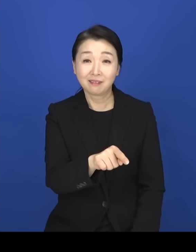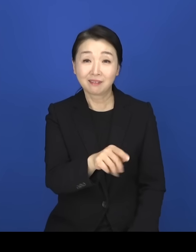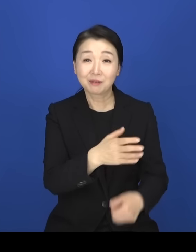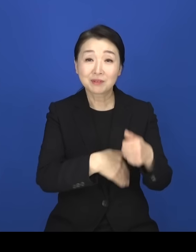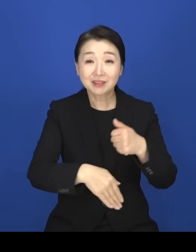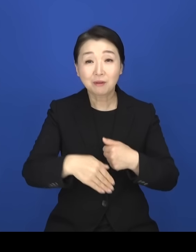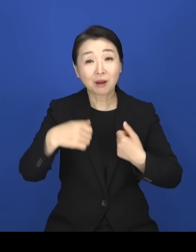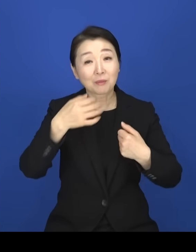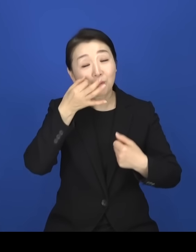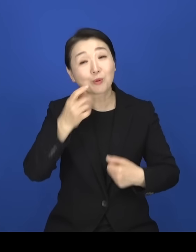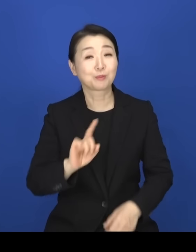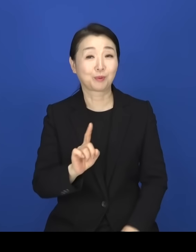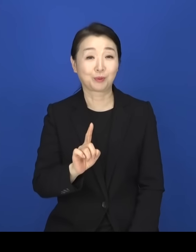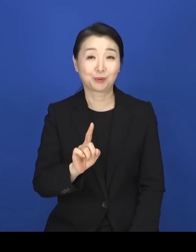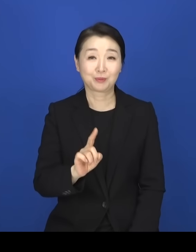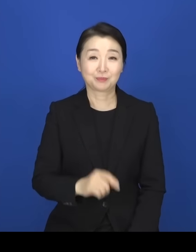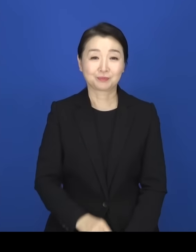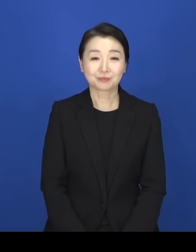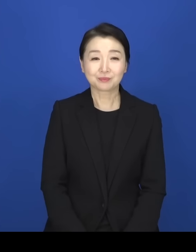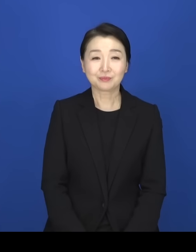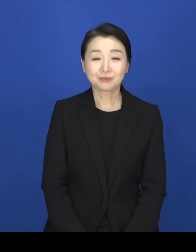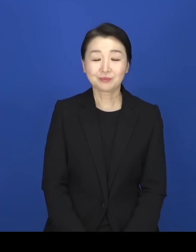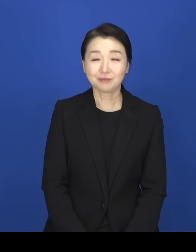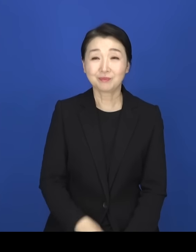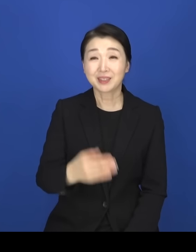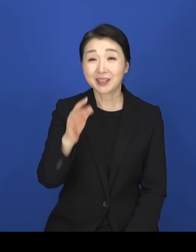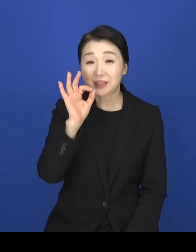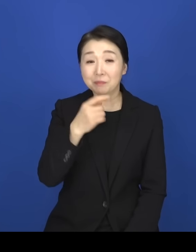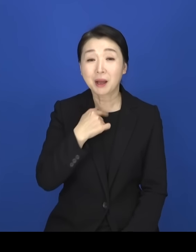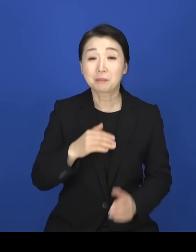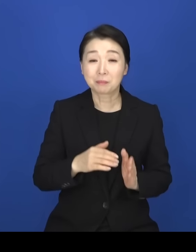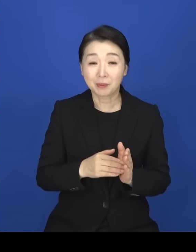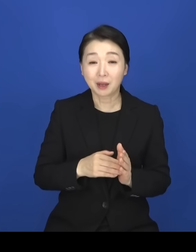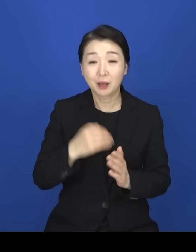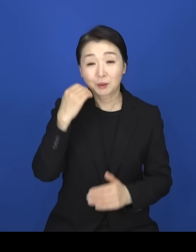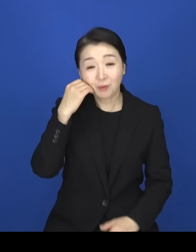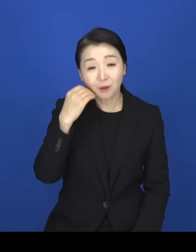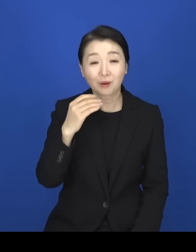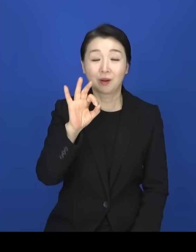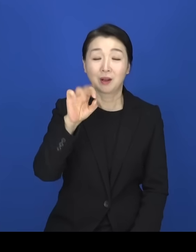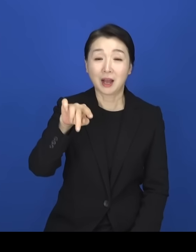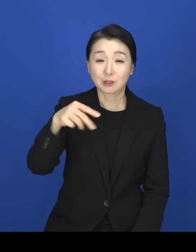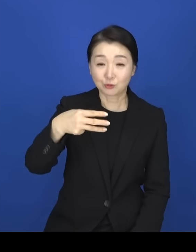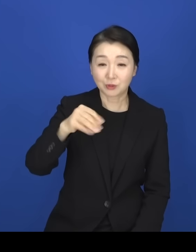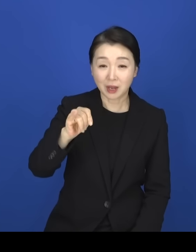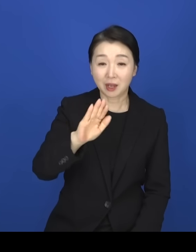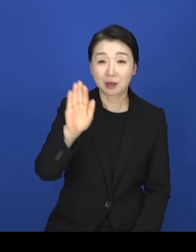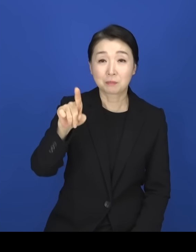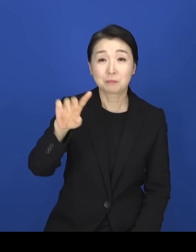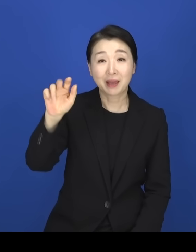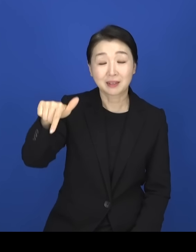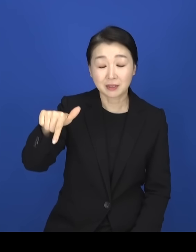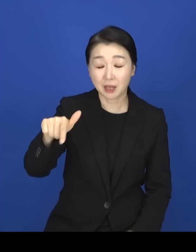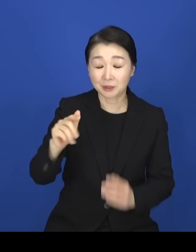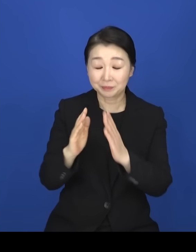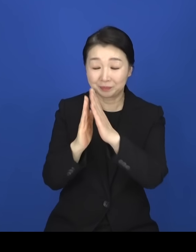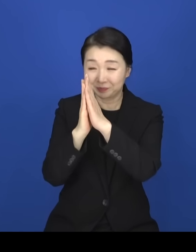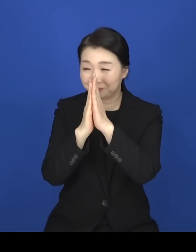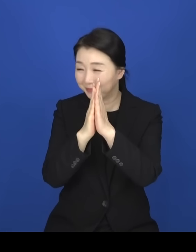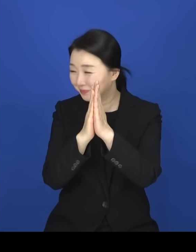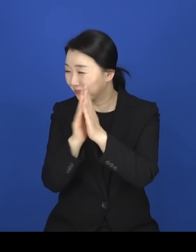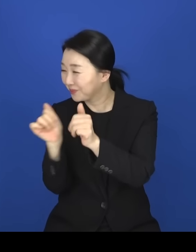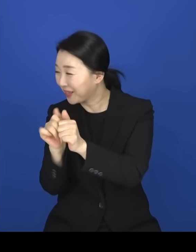같은 경우는 우리 흔히들 예전에 한 번쯤은 보셨던 뭐 개그 아수라백작 개그 같은 게 있잖아요. 네네, 이렇게 여자, 남자. 이렇게 예. 이쪽으로 돌면은 뭐 남자, 이쪽으로 예, 돌면